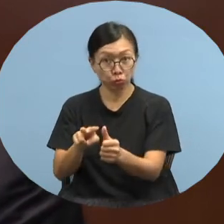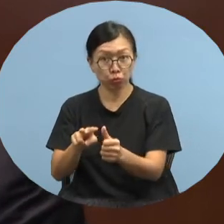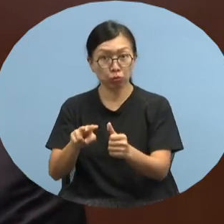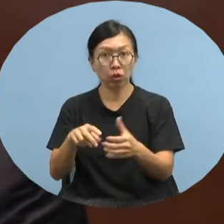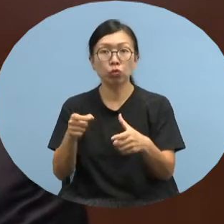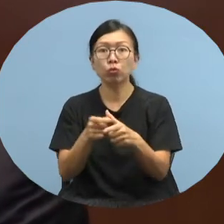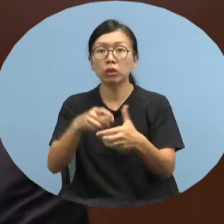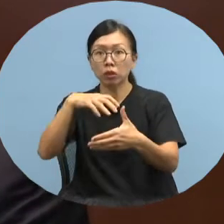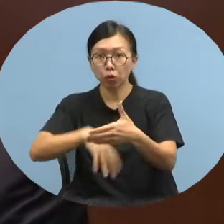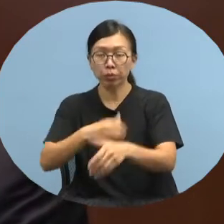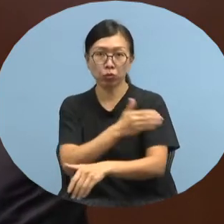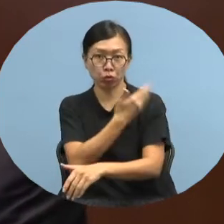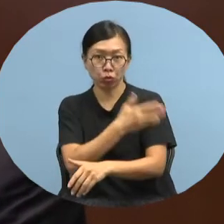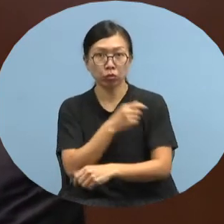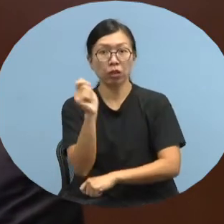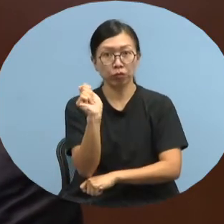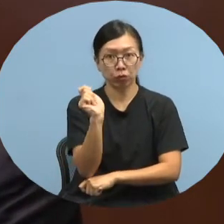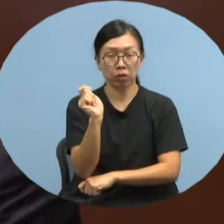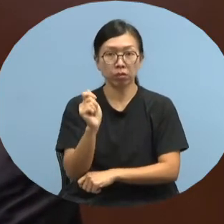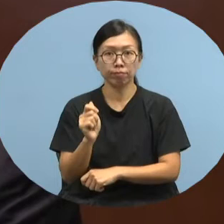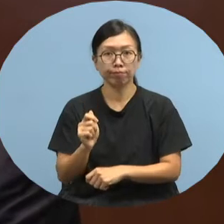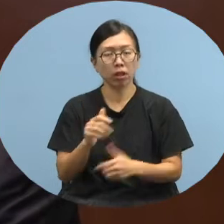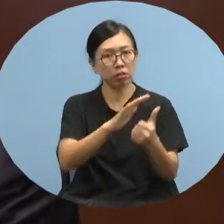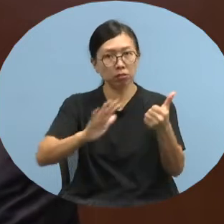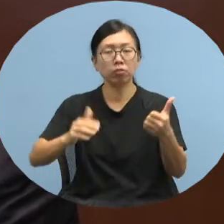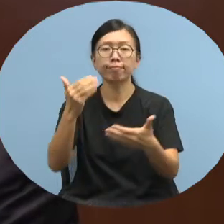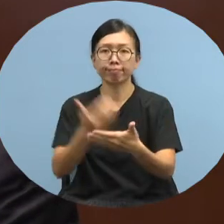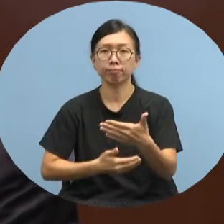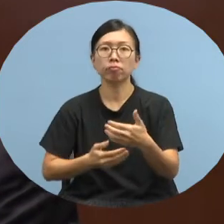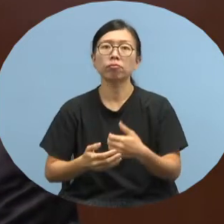福祉，減少對他們的影響。